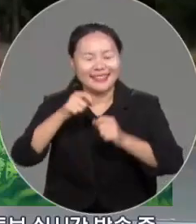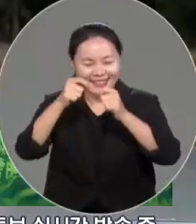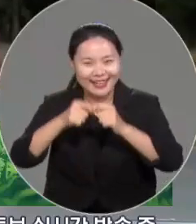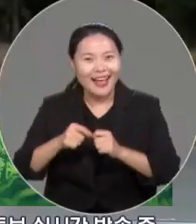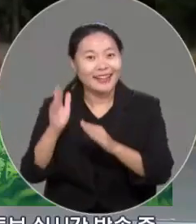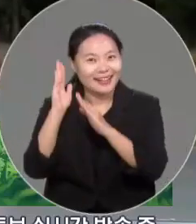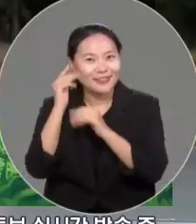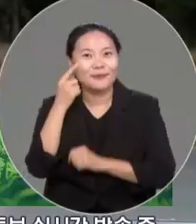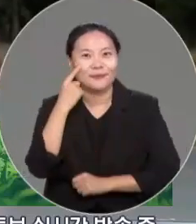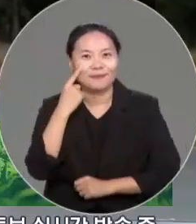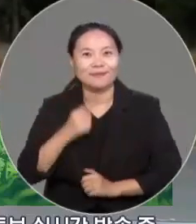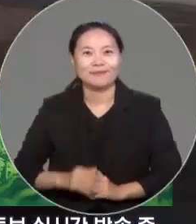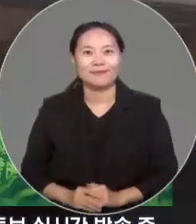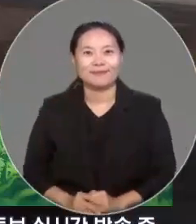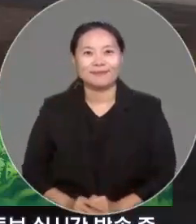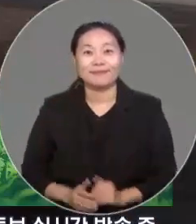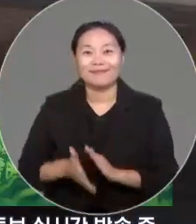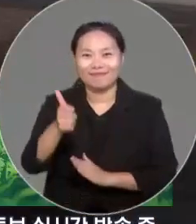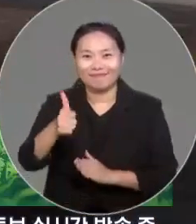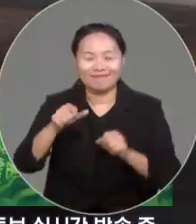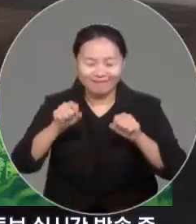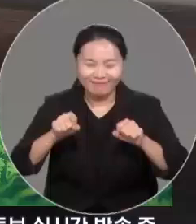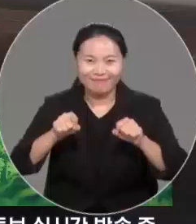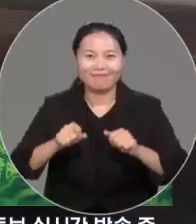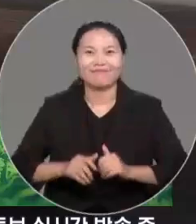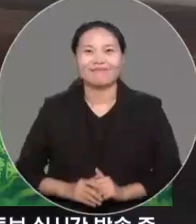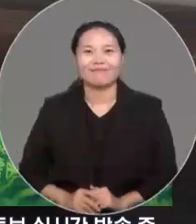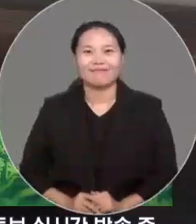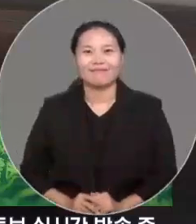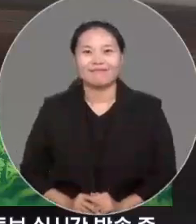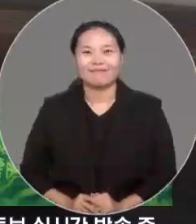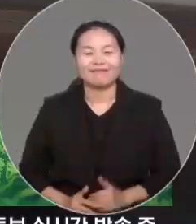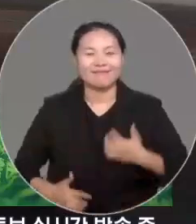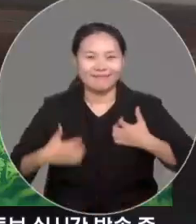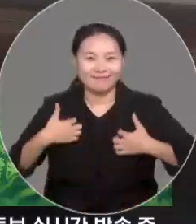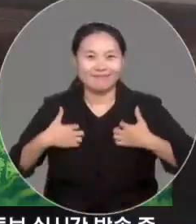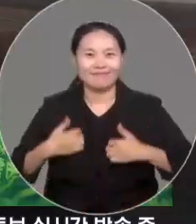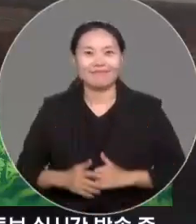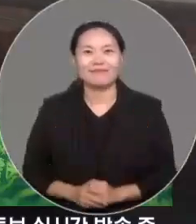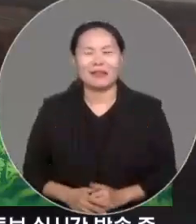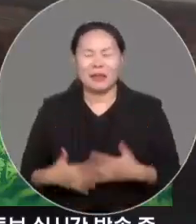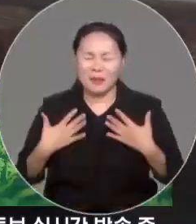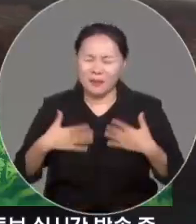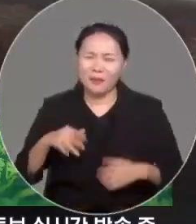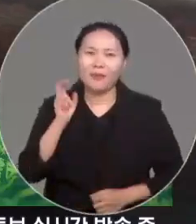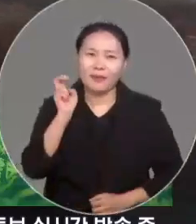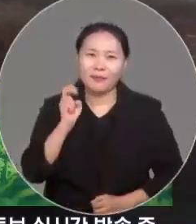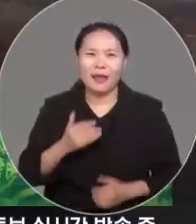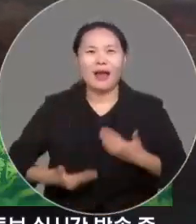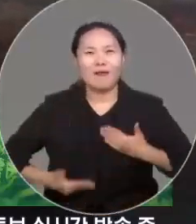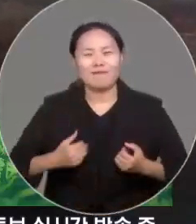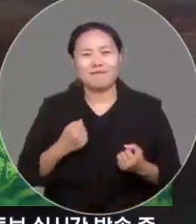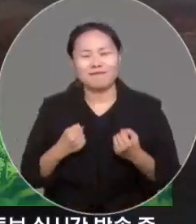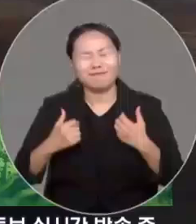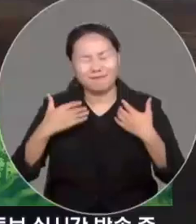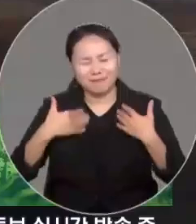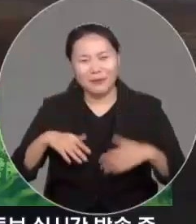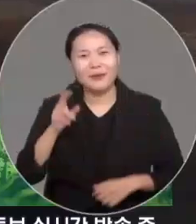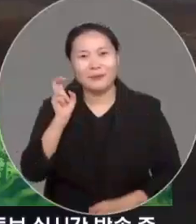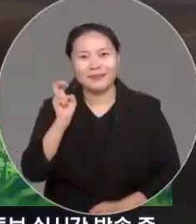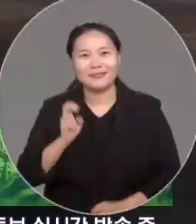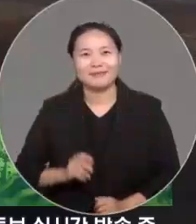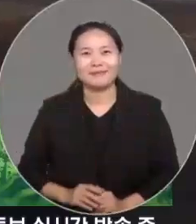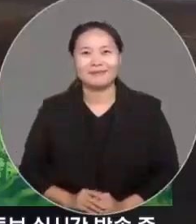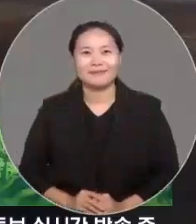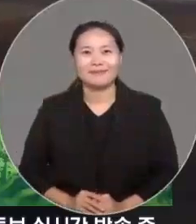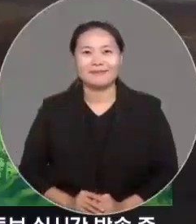한번 들어보도록 하겠습니다. 시장님 어서 오십시오. 어서 오십시오. 네, 반갑습니다. 피곤하시겠습니다. 바쁜 일정을 소화하고